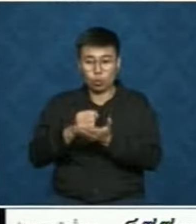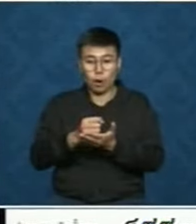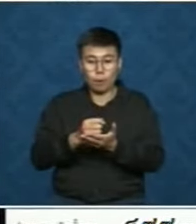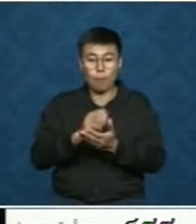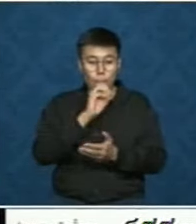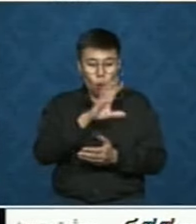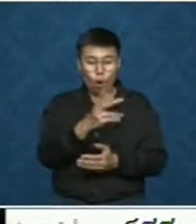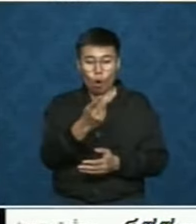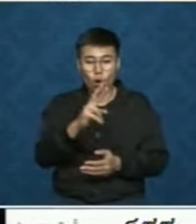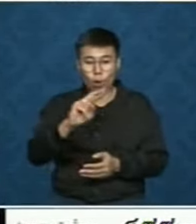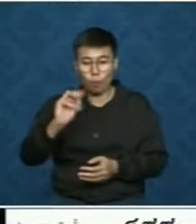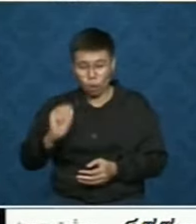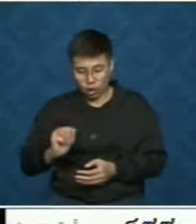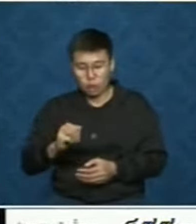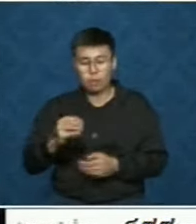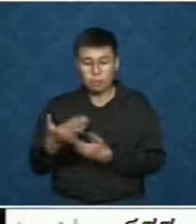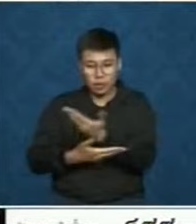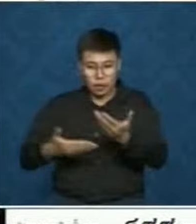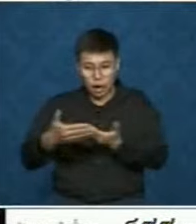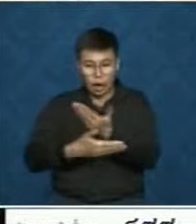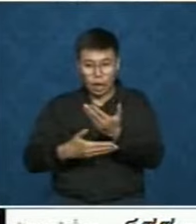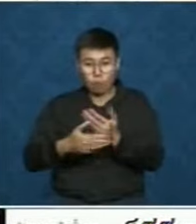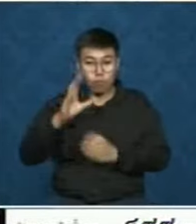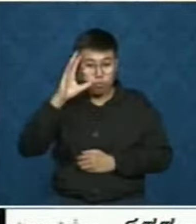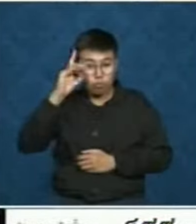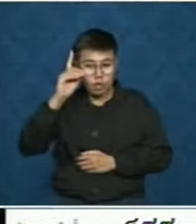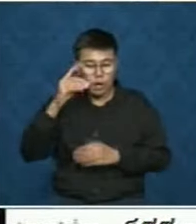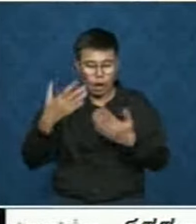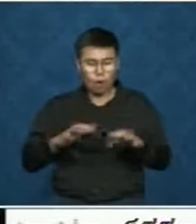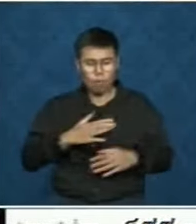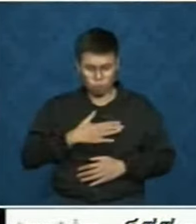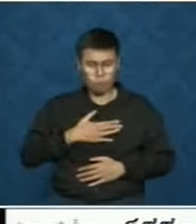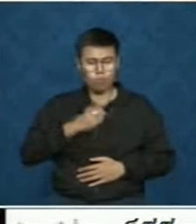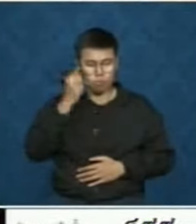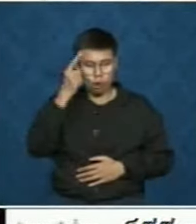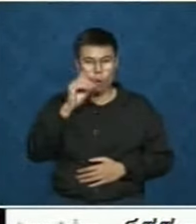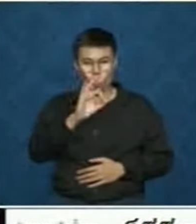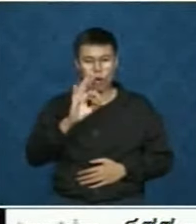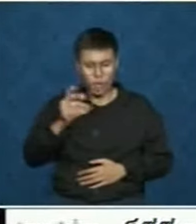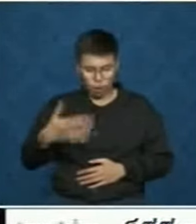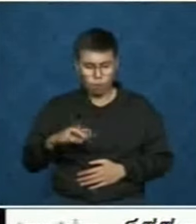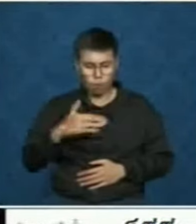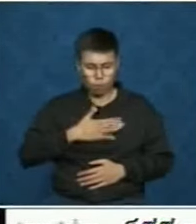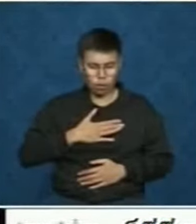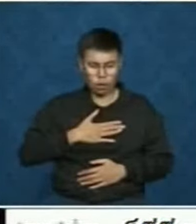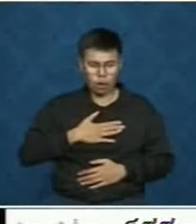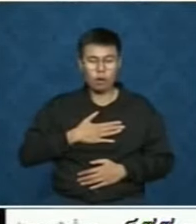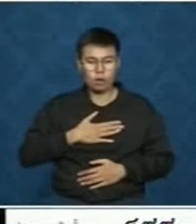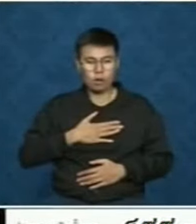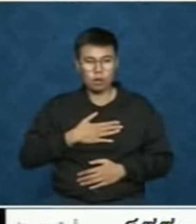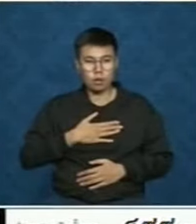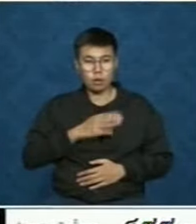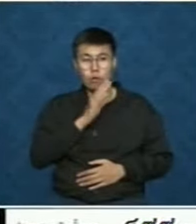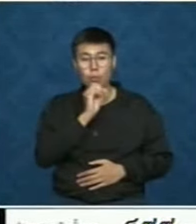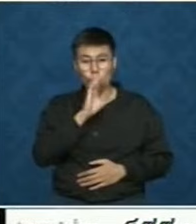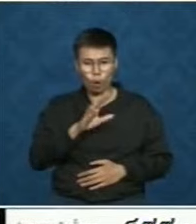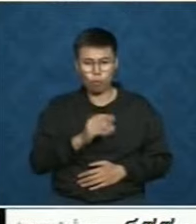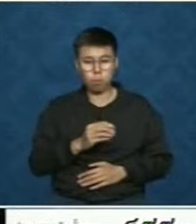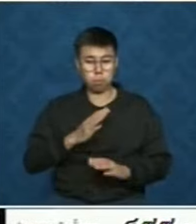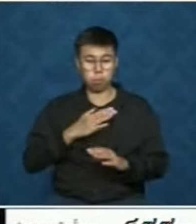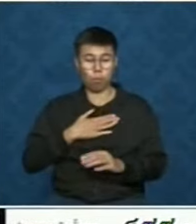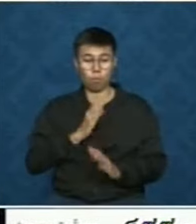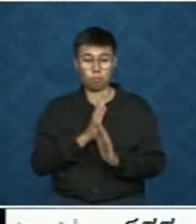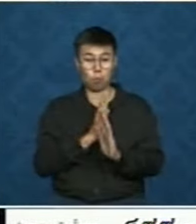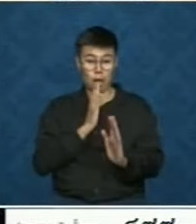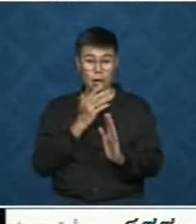นี้เป็นเรื่องเร่งด่วนจริงๆเพราะเราจะพิจารณากันพรุ่งนี้แล้วผมโอเคแล้วนะครับที่มาจะพูดว่าแซงคิ้วก็ไม่ได้แต่มากัน